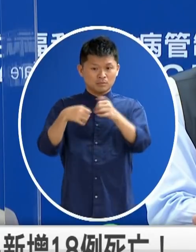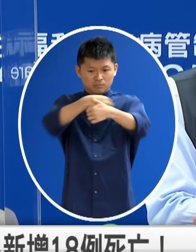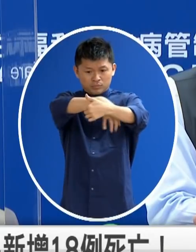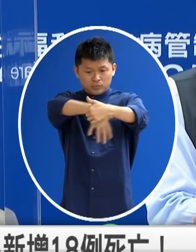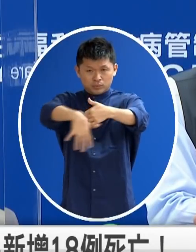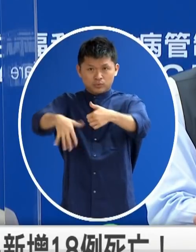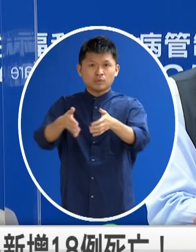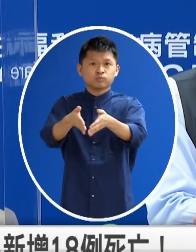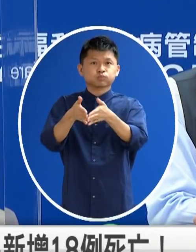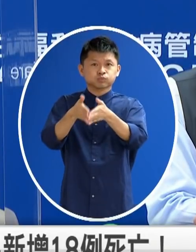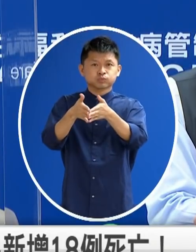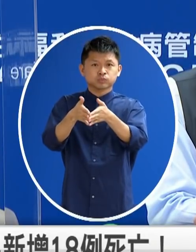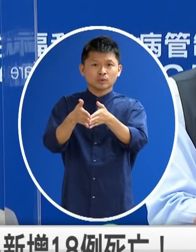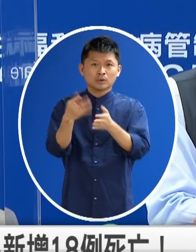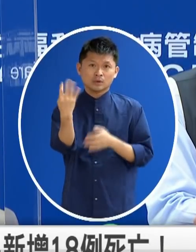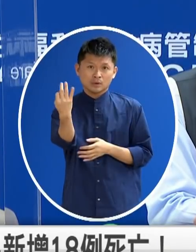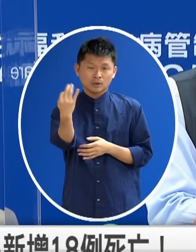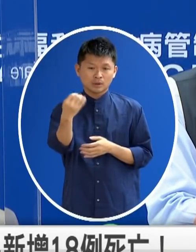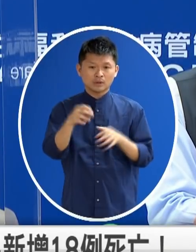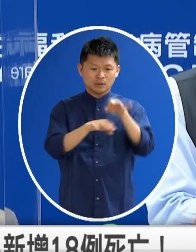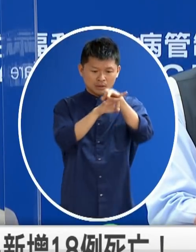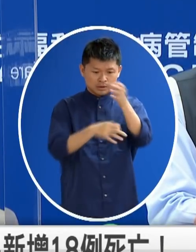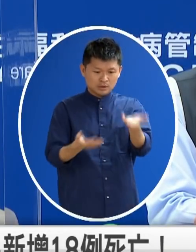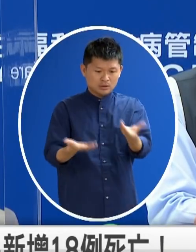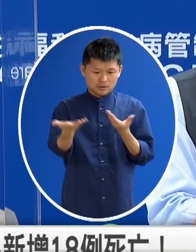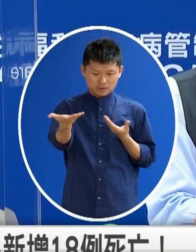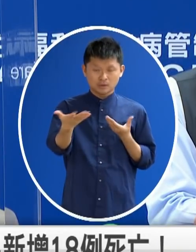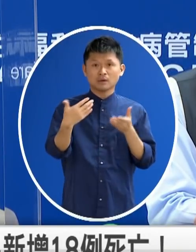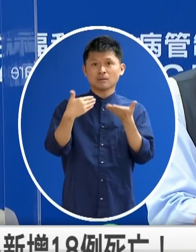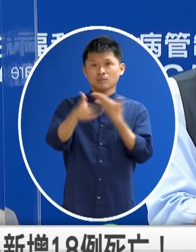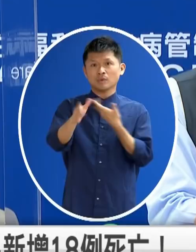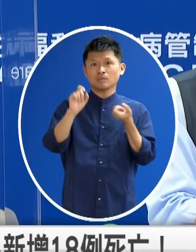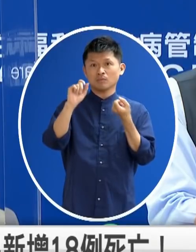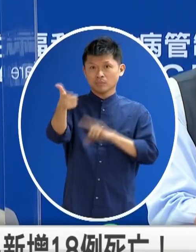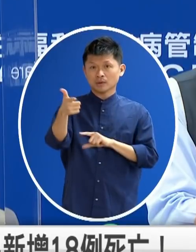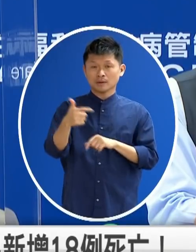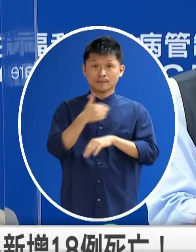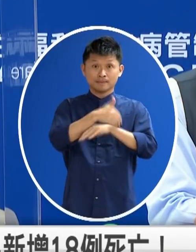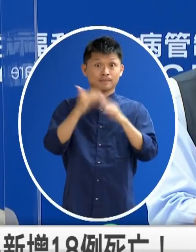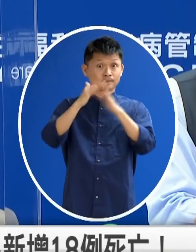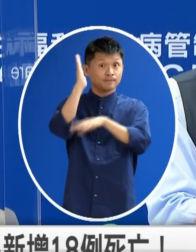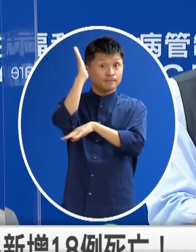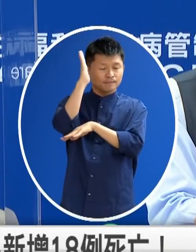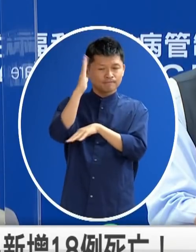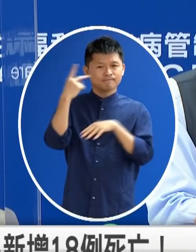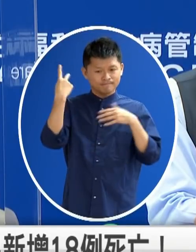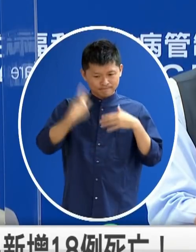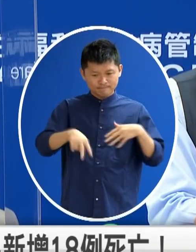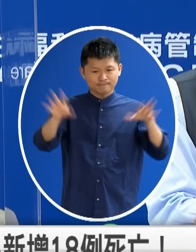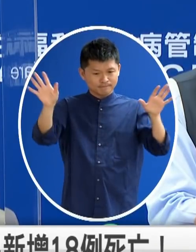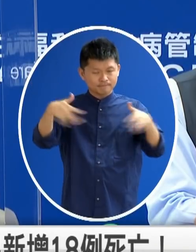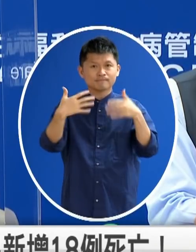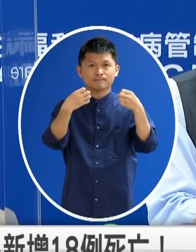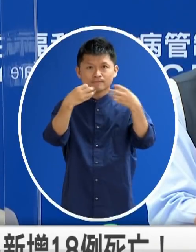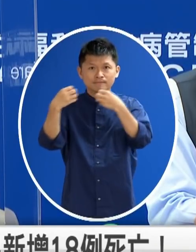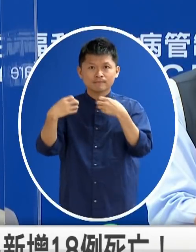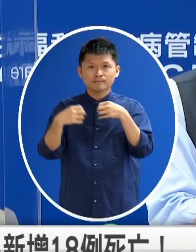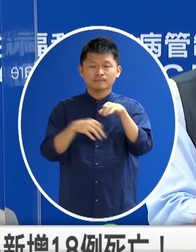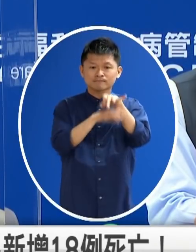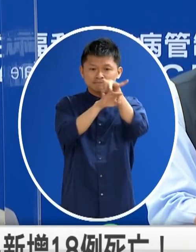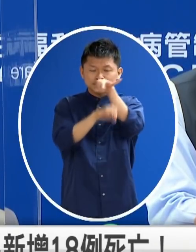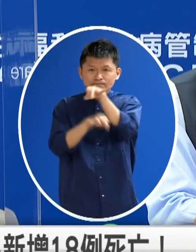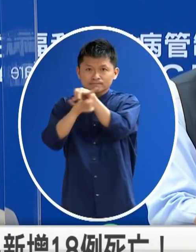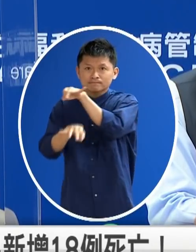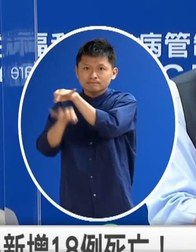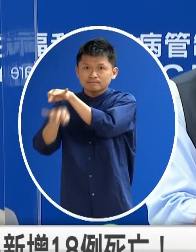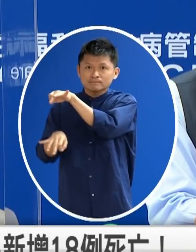要可能有一些落差。那接下来我们会跟县市政府大家来讨论这些造册的名